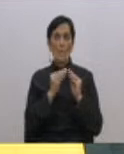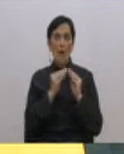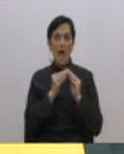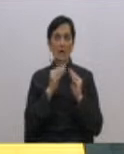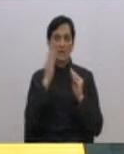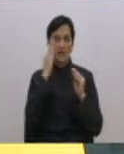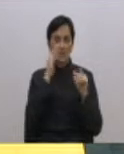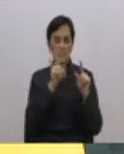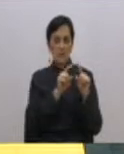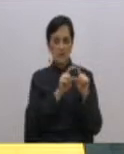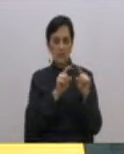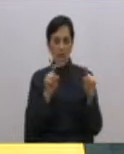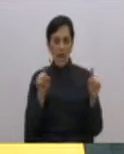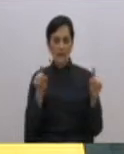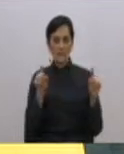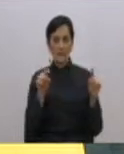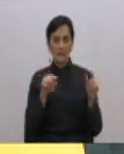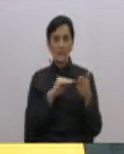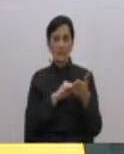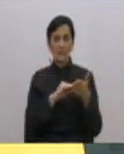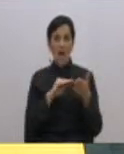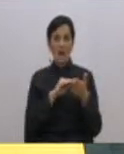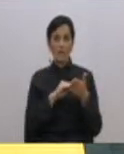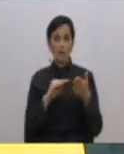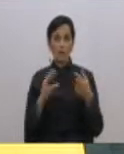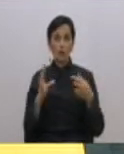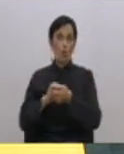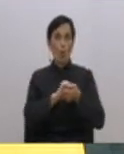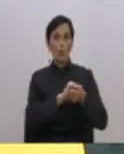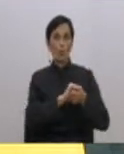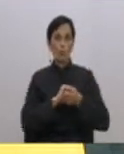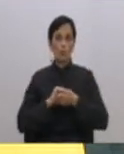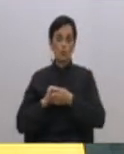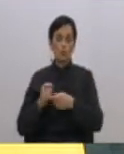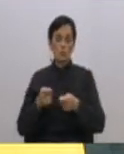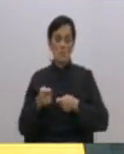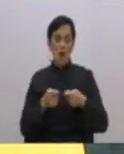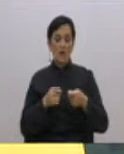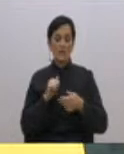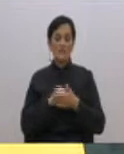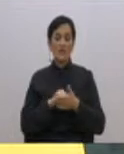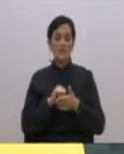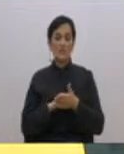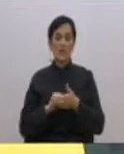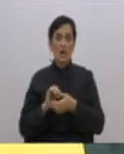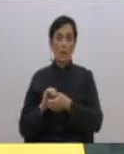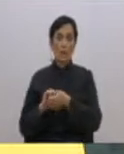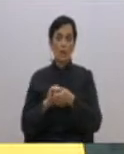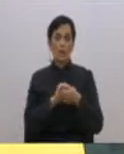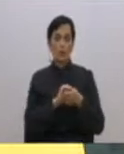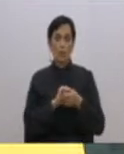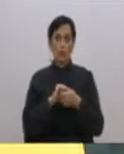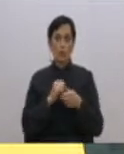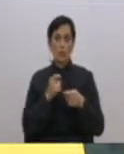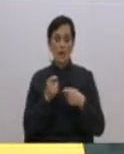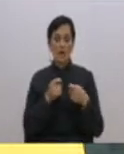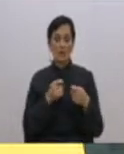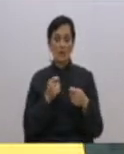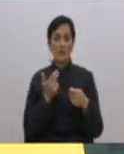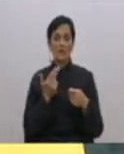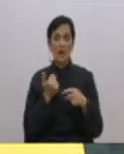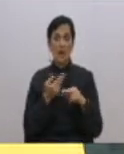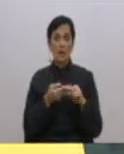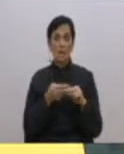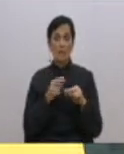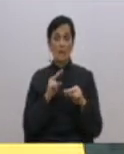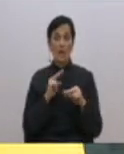mi-atetaviam sautor de momișna uplebe biscanul și ehebastor, sapuzul zemartua sautor de momișna uplebe bis, da, ai